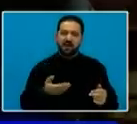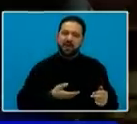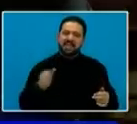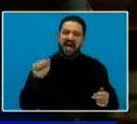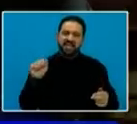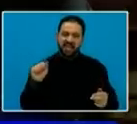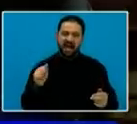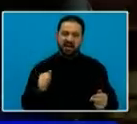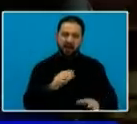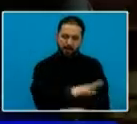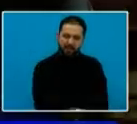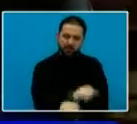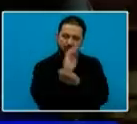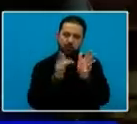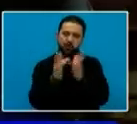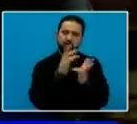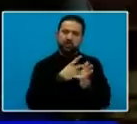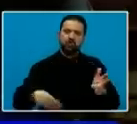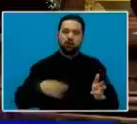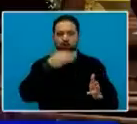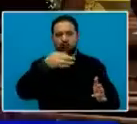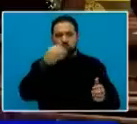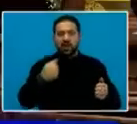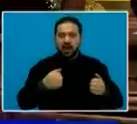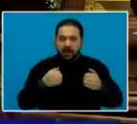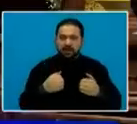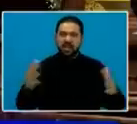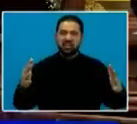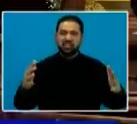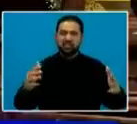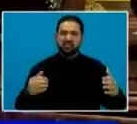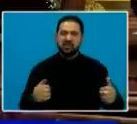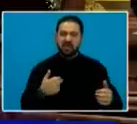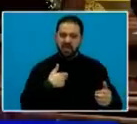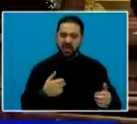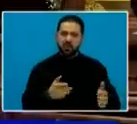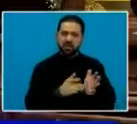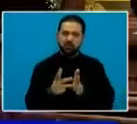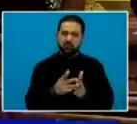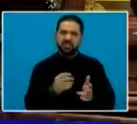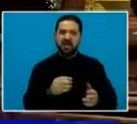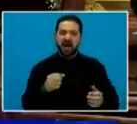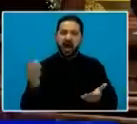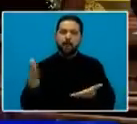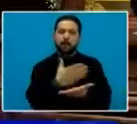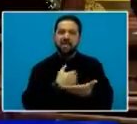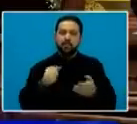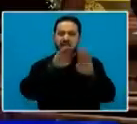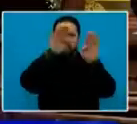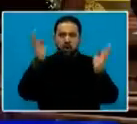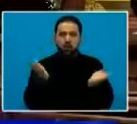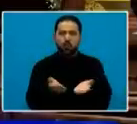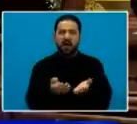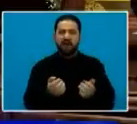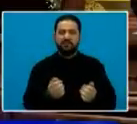Mântuitorul Iisus Hristos spune: îndrăzniți, eu am biruit lumea. Putem spune că Mântuitorul Iisus Hristos ne-a dat și un exemplu de curaj respectiv? A